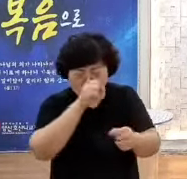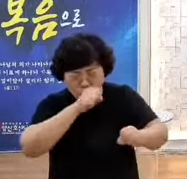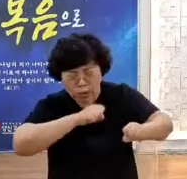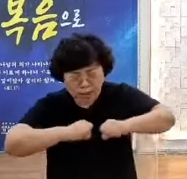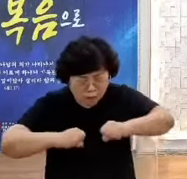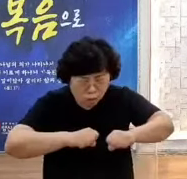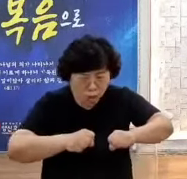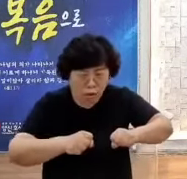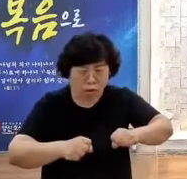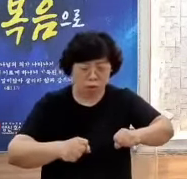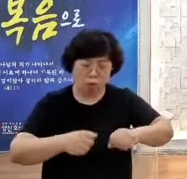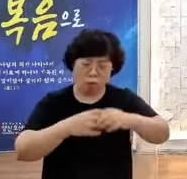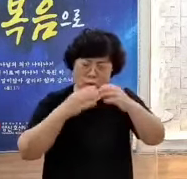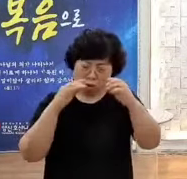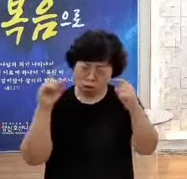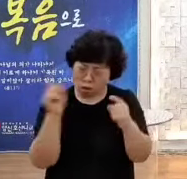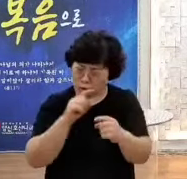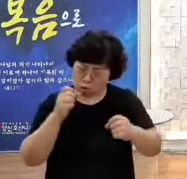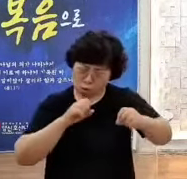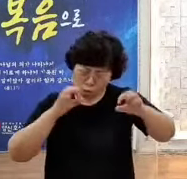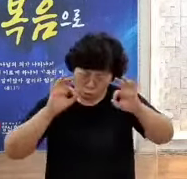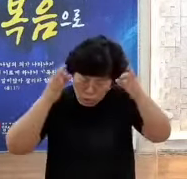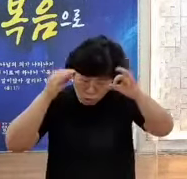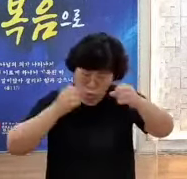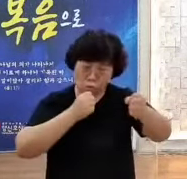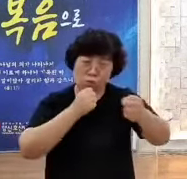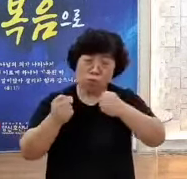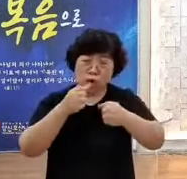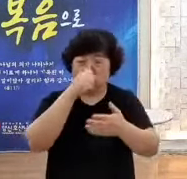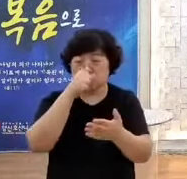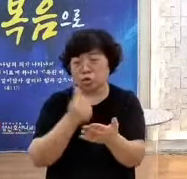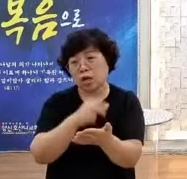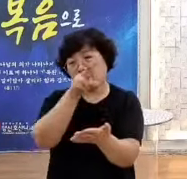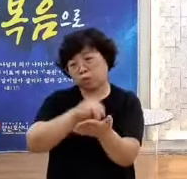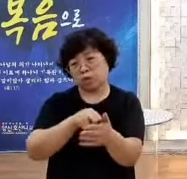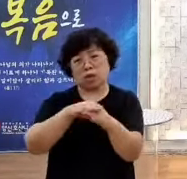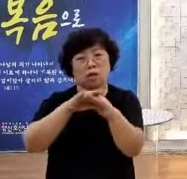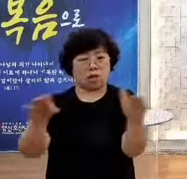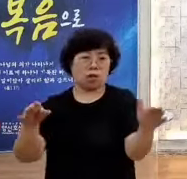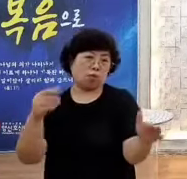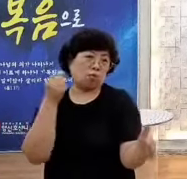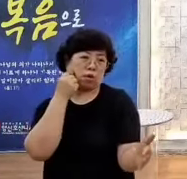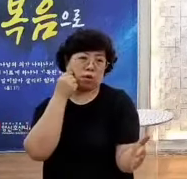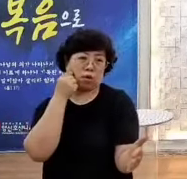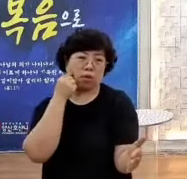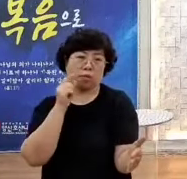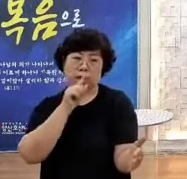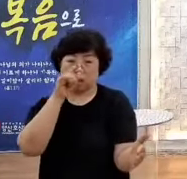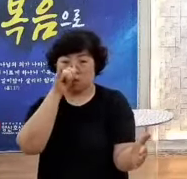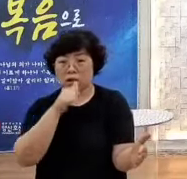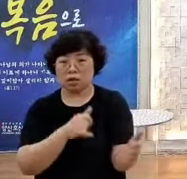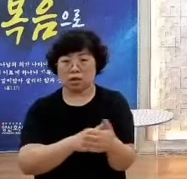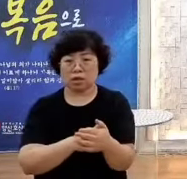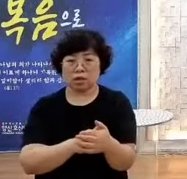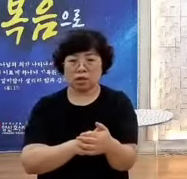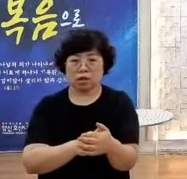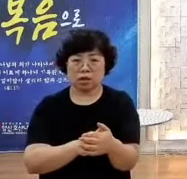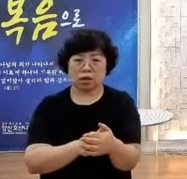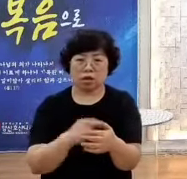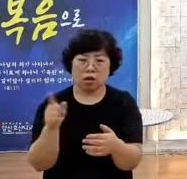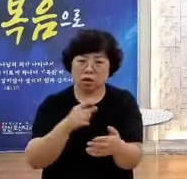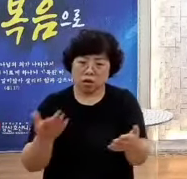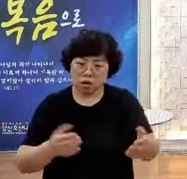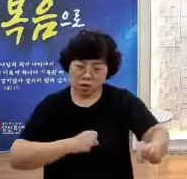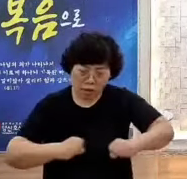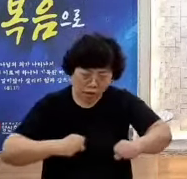다 해봤는데 자기 마음 가운데 내가 이 죄 문제를 어찌할까 하는 이 불안감은 뭘 해도 사라지지 않았다고